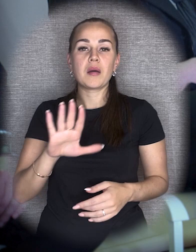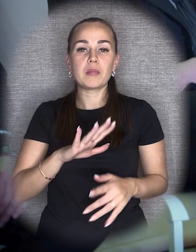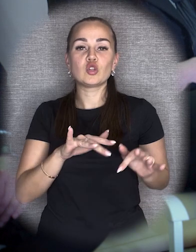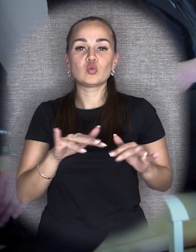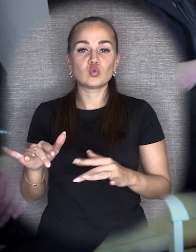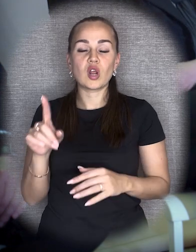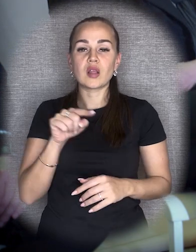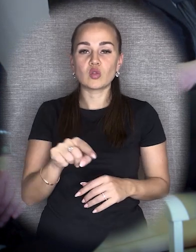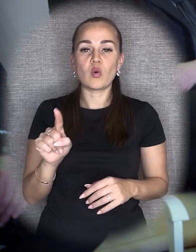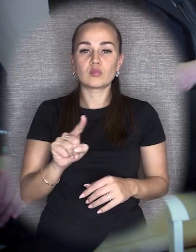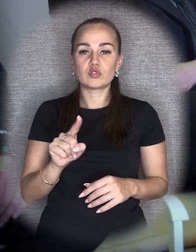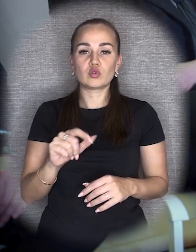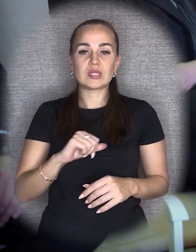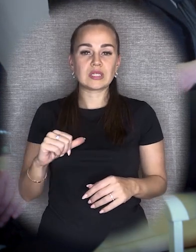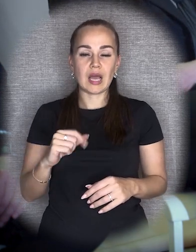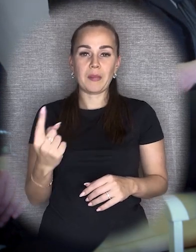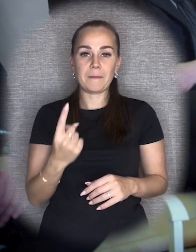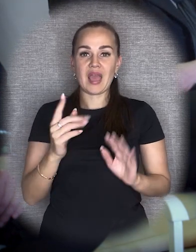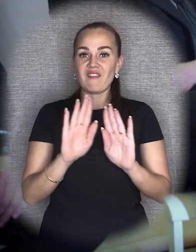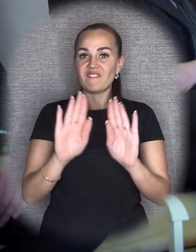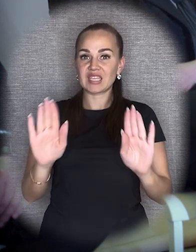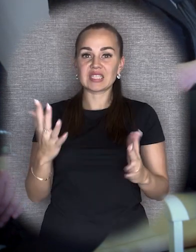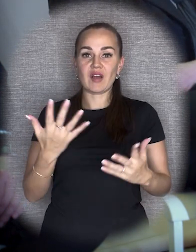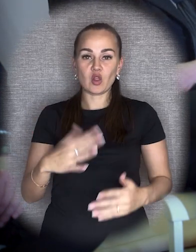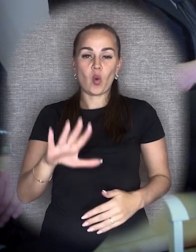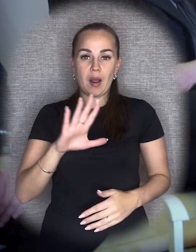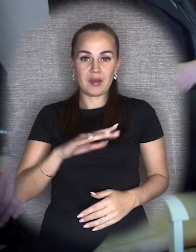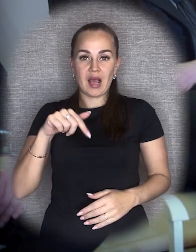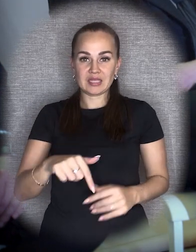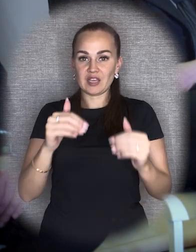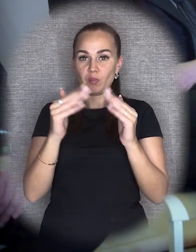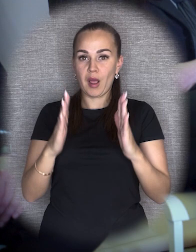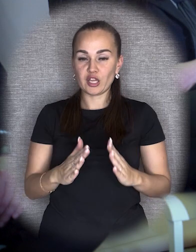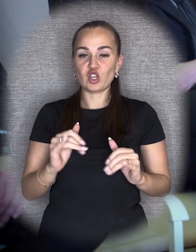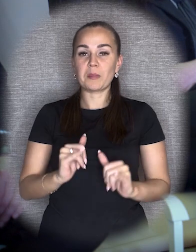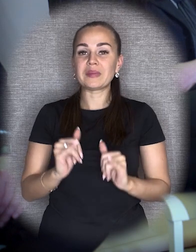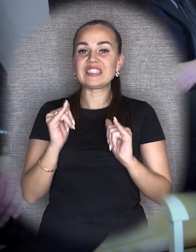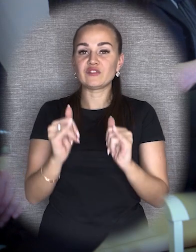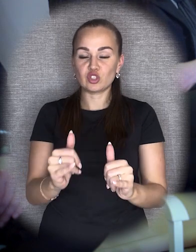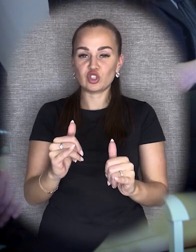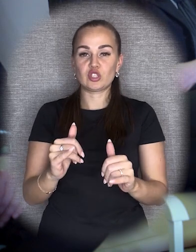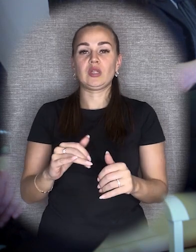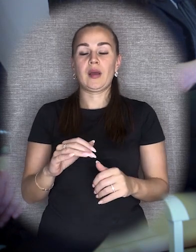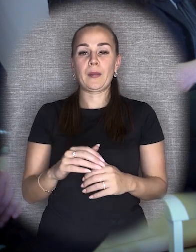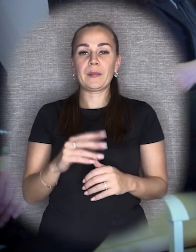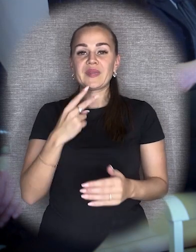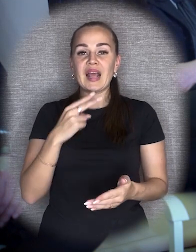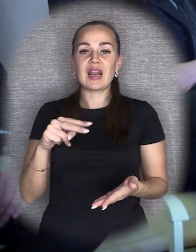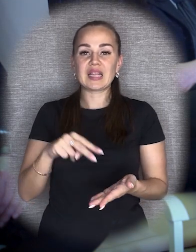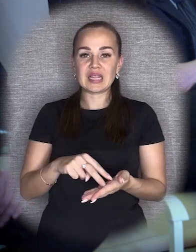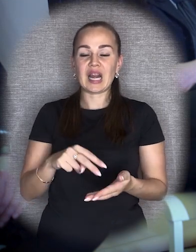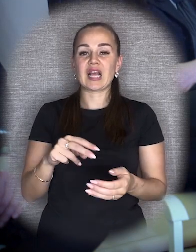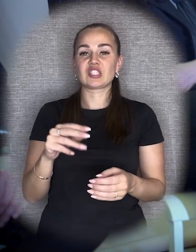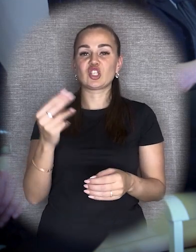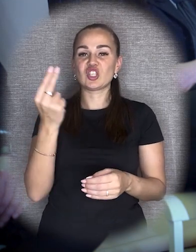что, по-моему, самая первая выставка, которая была в «Манеже», она была посвящена, как бы такая отчетная выставка ленинградских